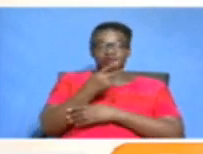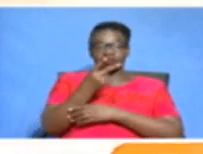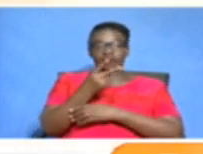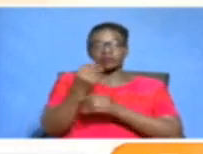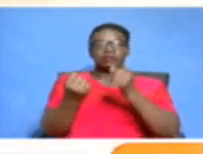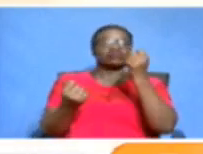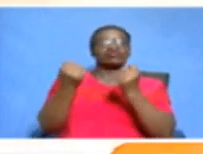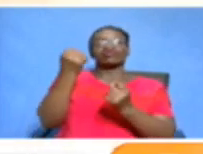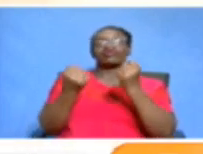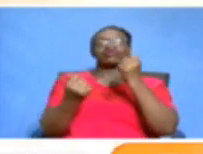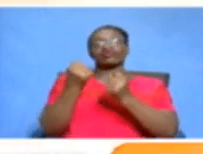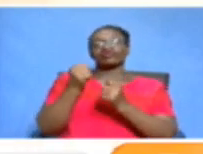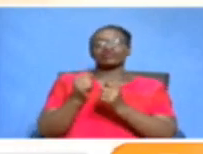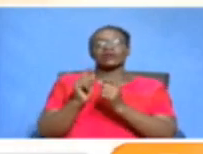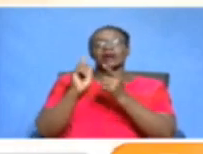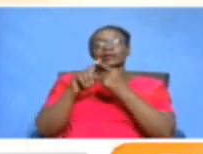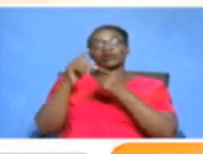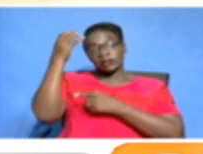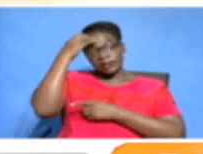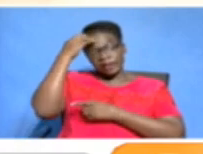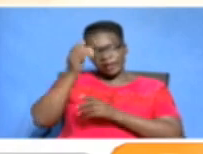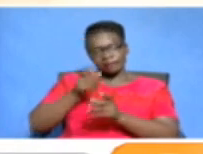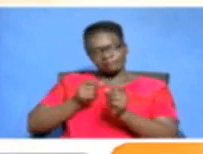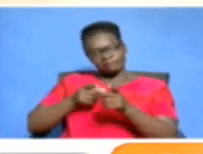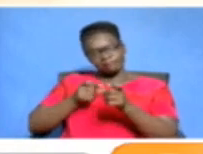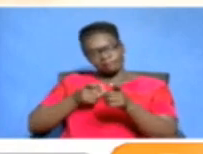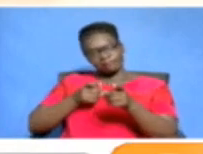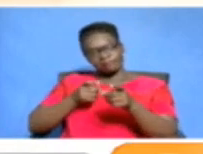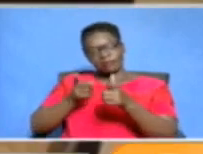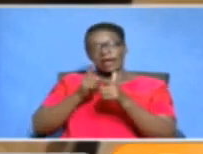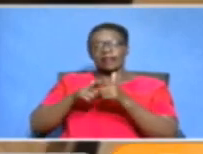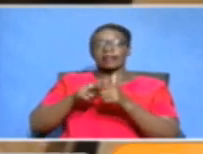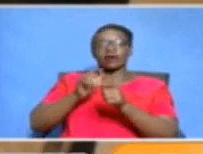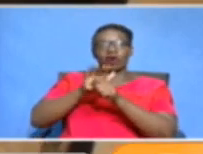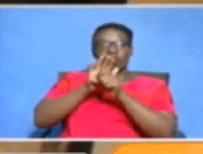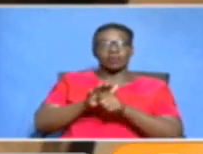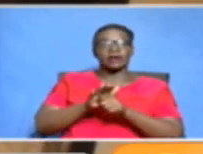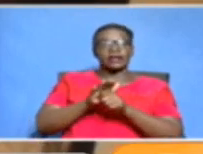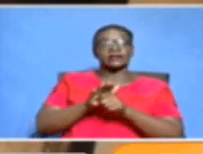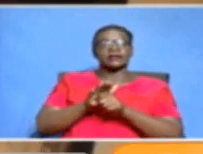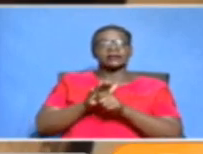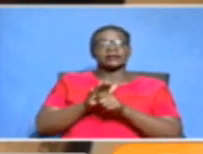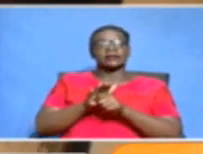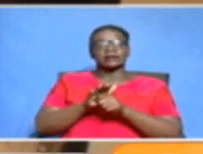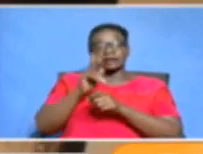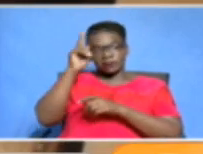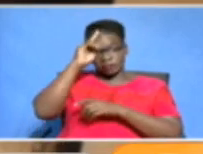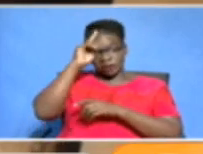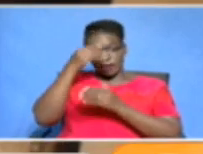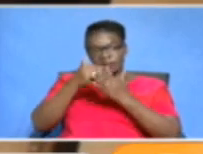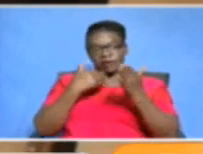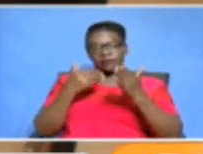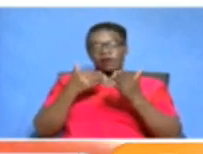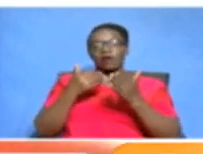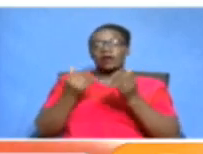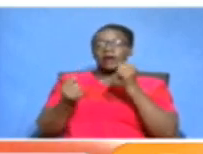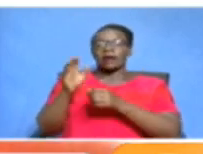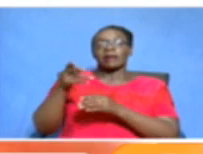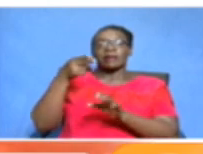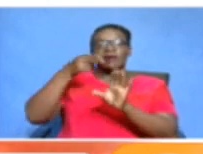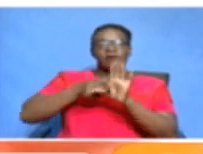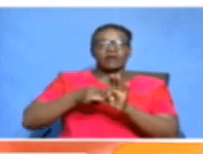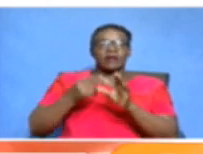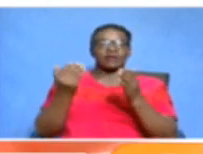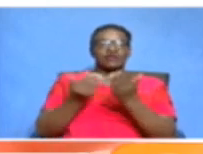kuelekea Kitale kwa kasi na kumdhulumu polisi huyo kabla ya gari lao kuisha mafuta katika eneo la Ndivisi, ambapo walivamiwa na